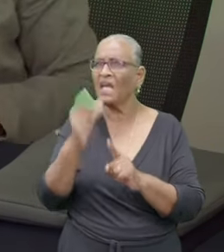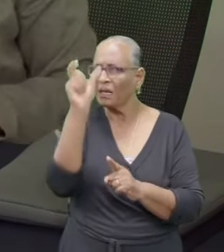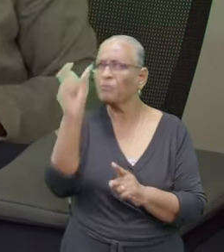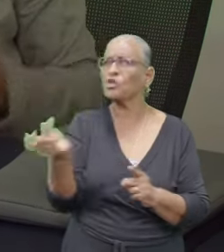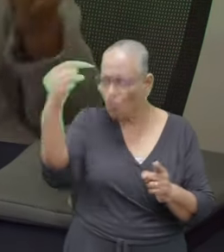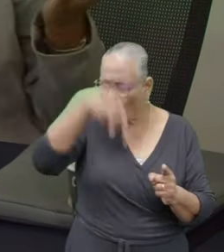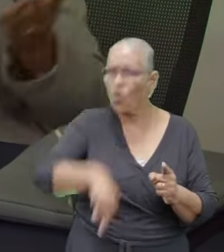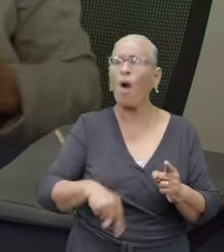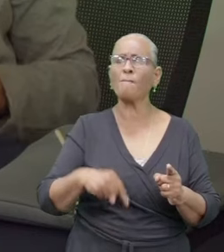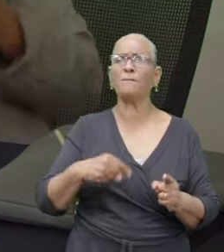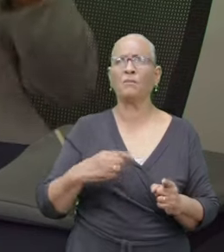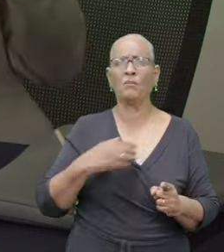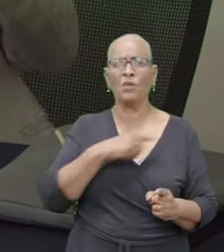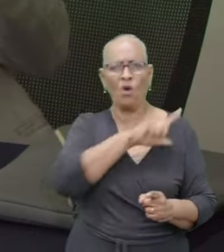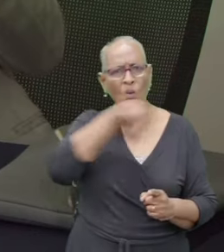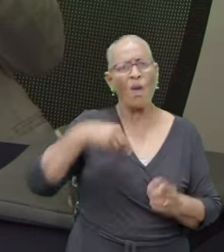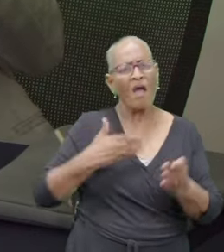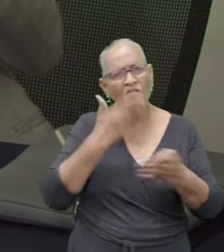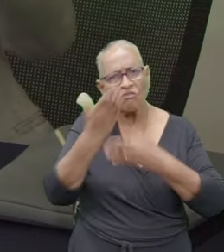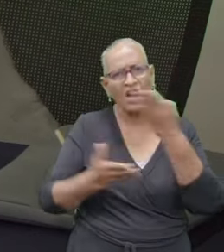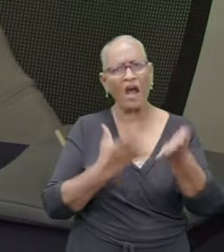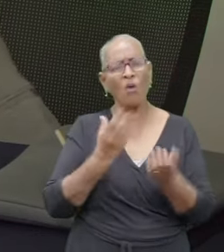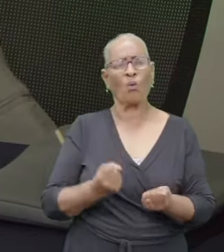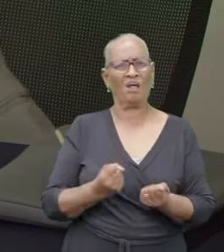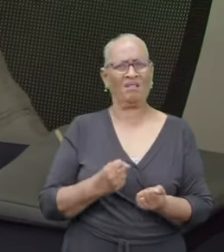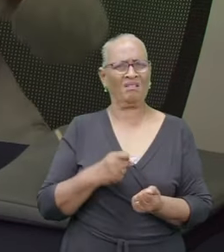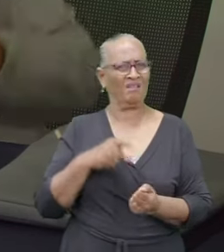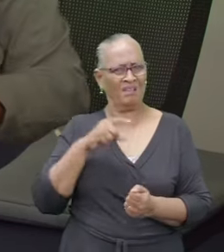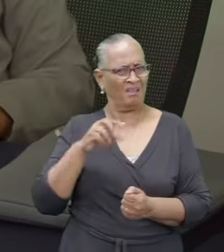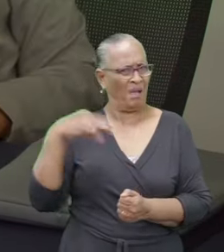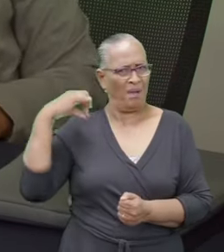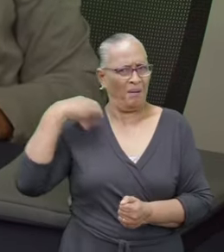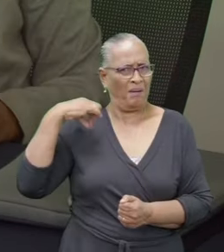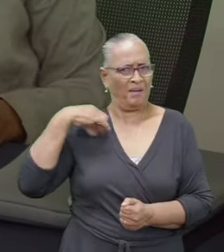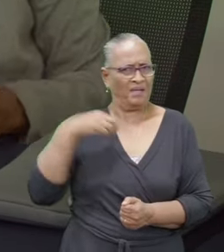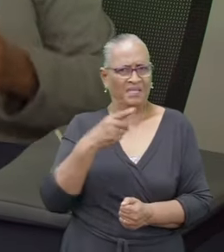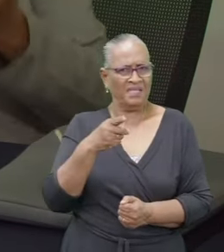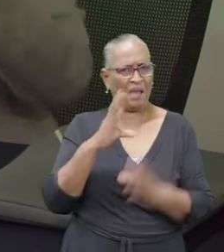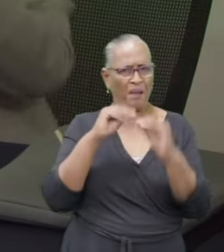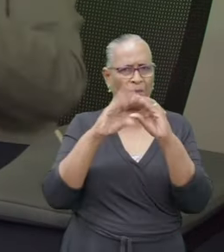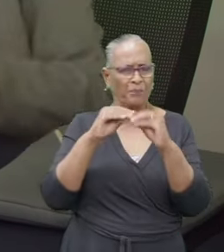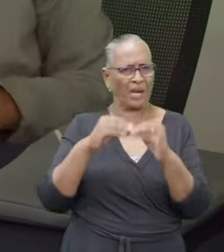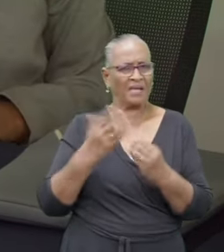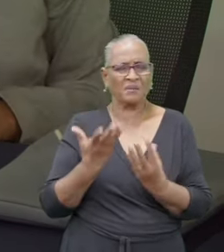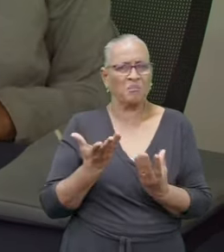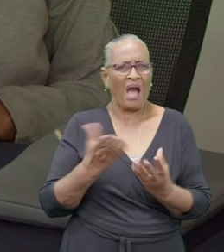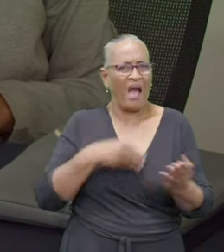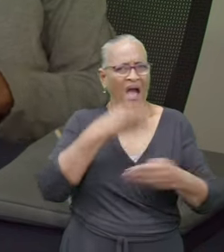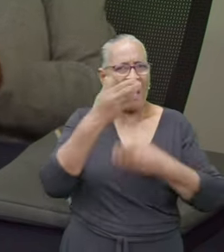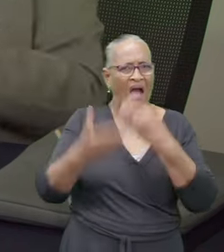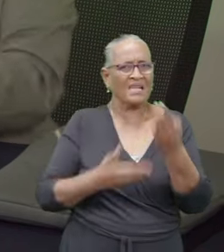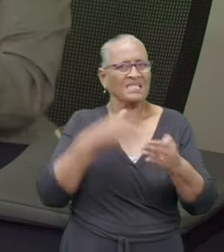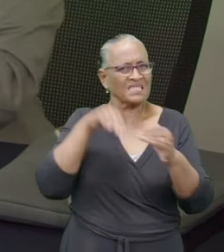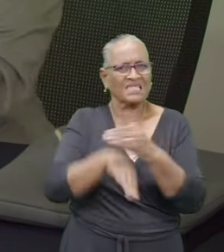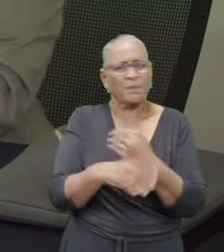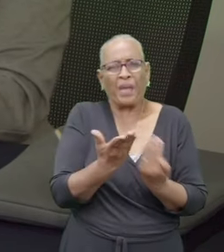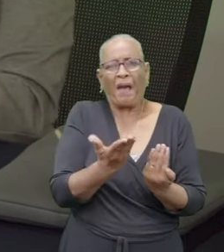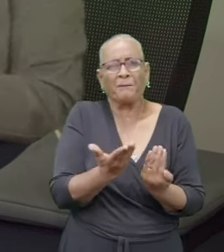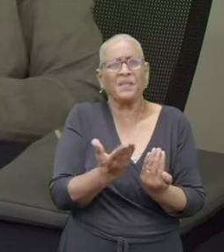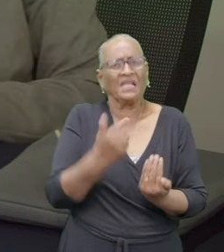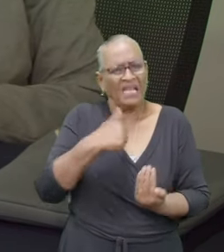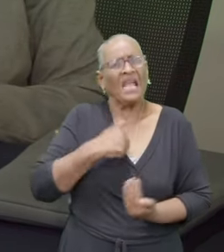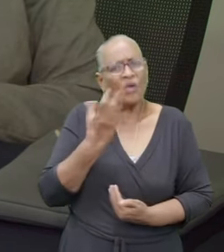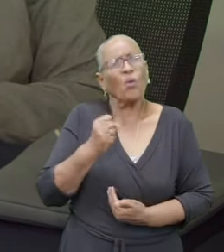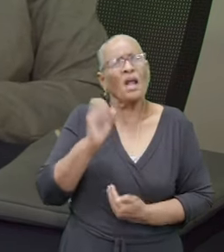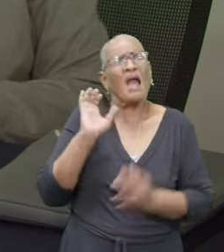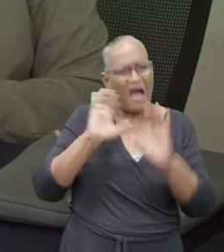kan geven. Want anders presenteert u iets waar ik denk, ik wil het ook snappen. Snapt u? Dus de vraag over Nederland. En u heeft ook over